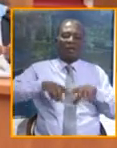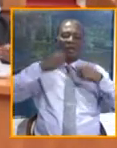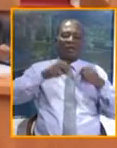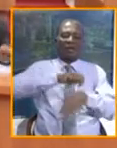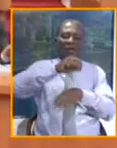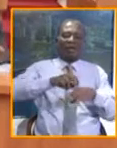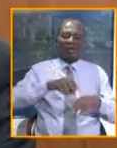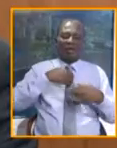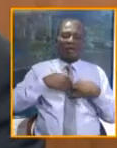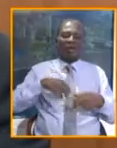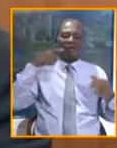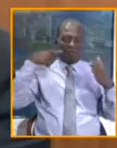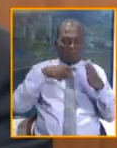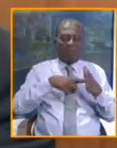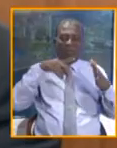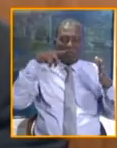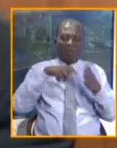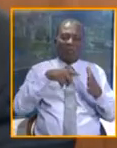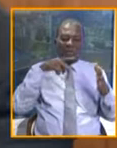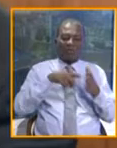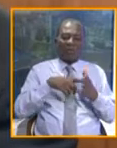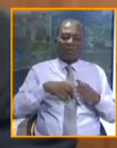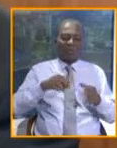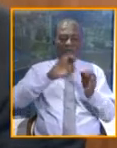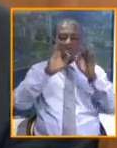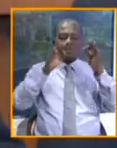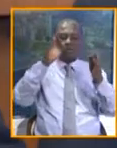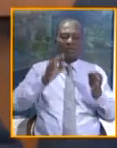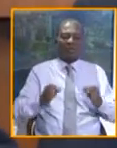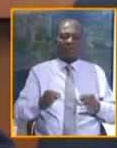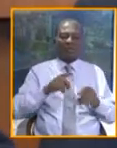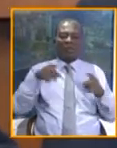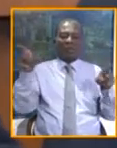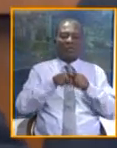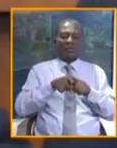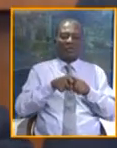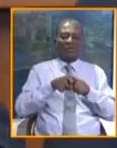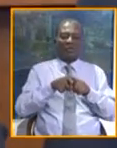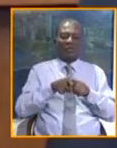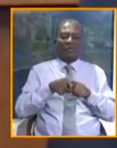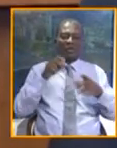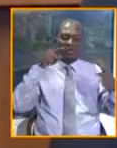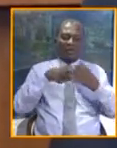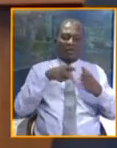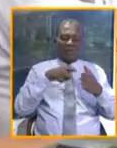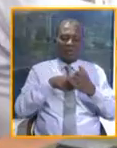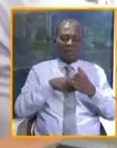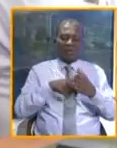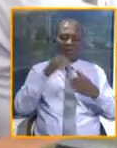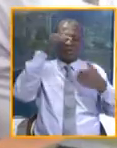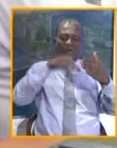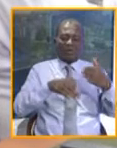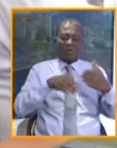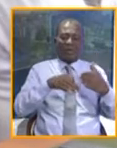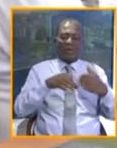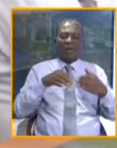jour, il y a eu des débats de forme, mais également des débats de fond. Au finish,